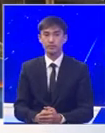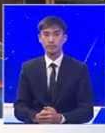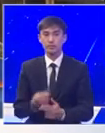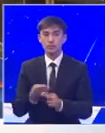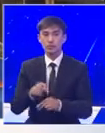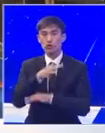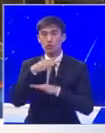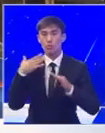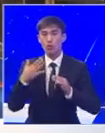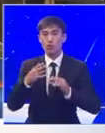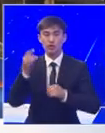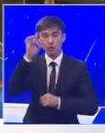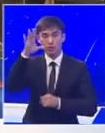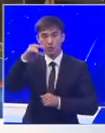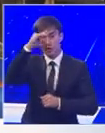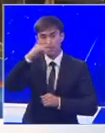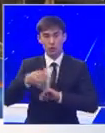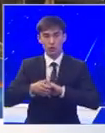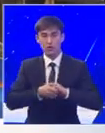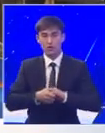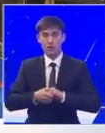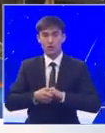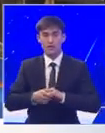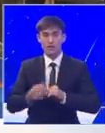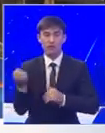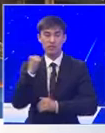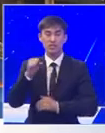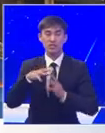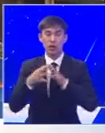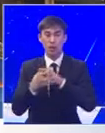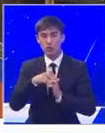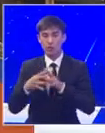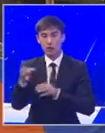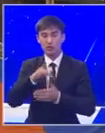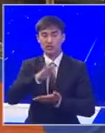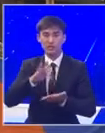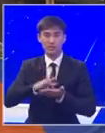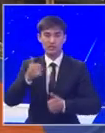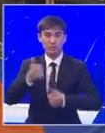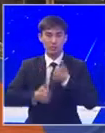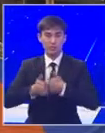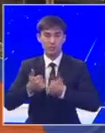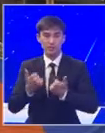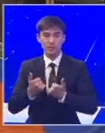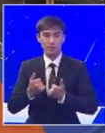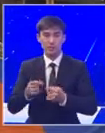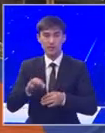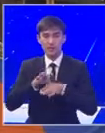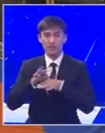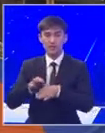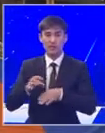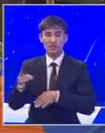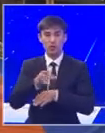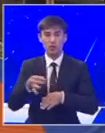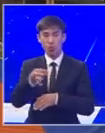Очень много чемпионов по казах-курюсе вышли именно из аулов и районных центров. Чемпионаты и турниры по этому виду спорта делаются сейчас выездные именно в районах